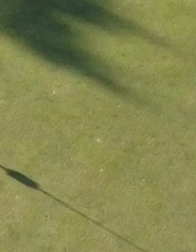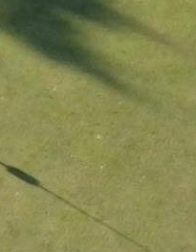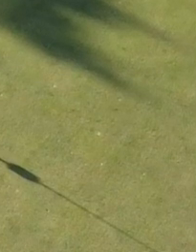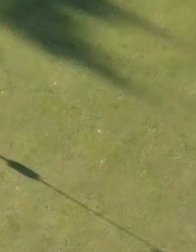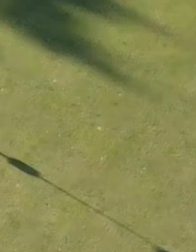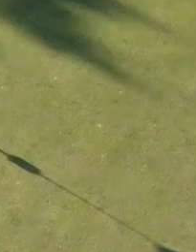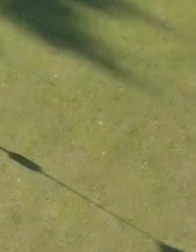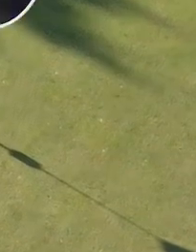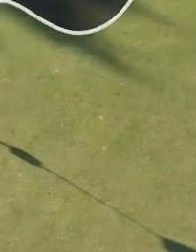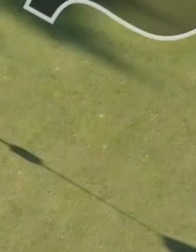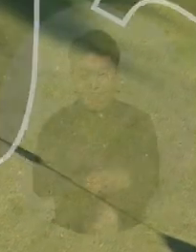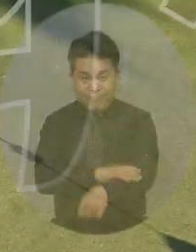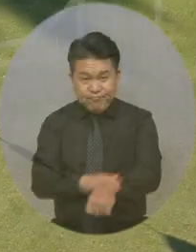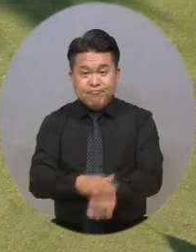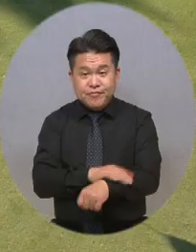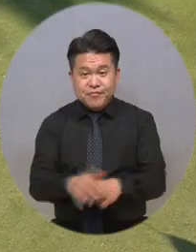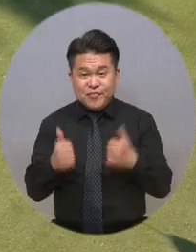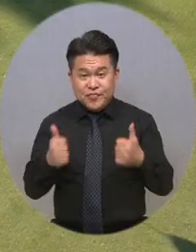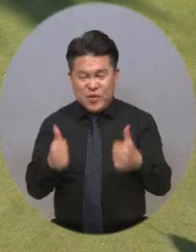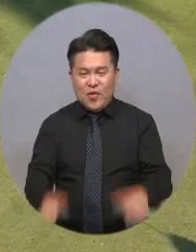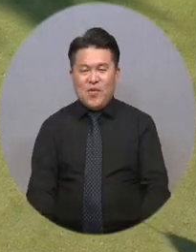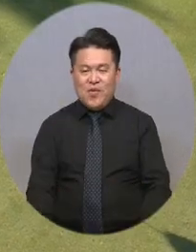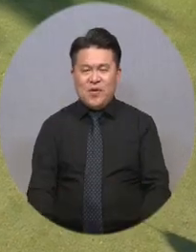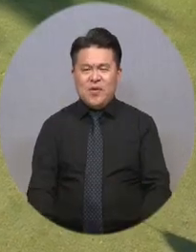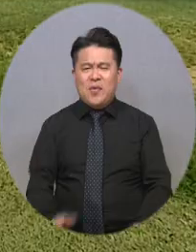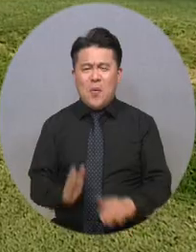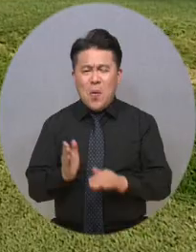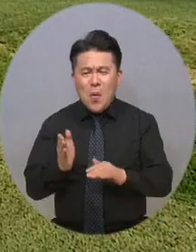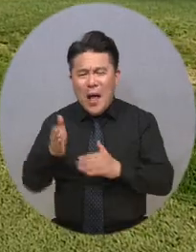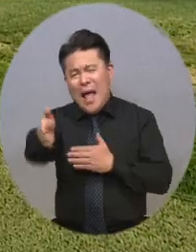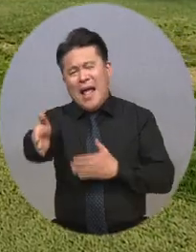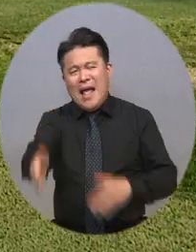부끄럽지만 안 돼요. 아 잘했다. 우와 우와 많이 간다.